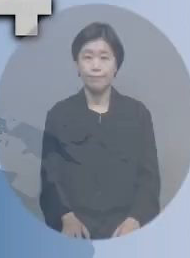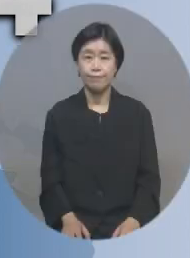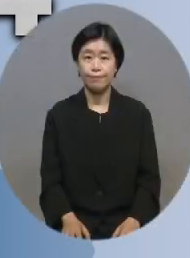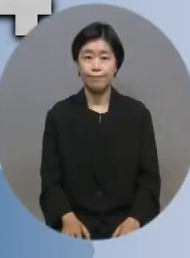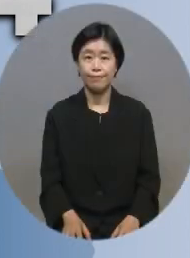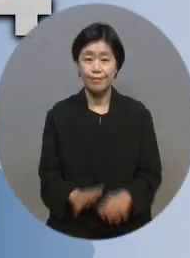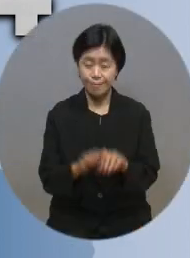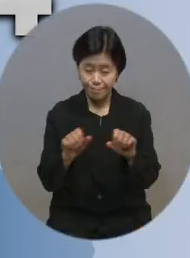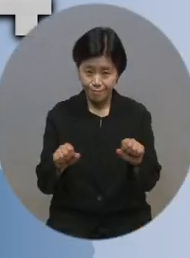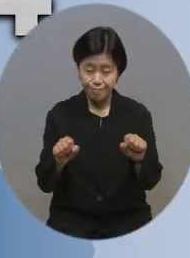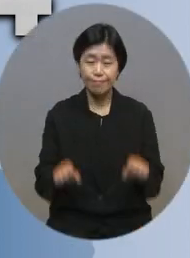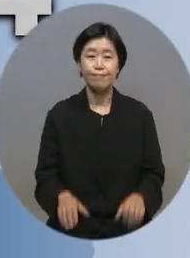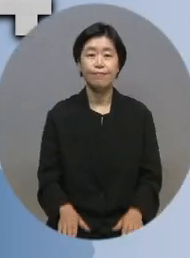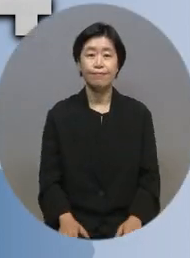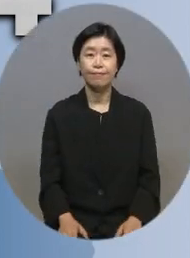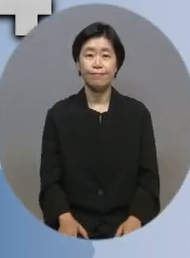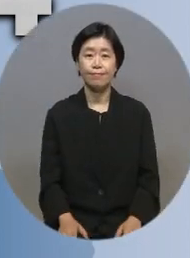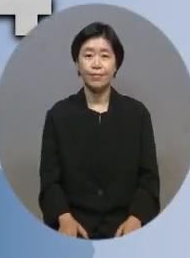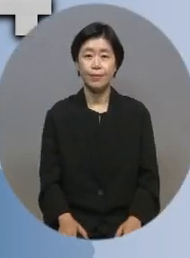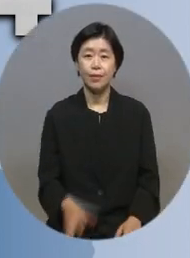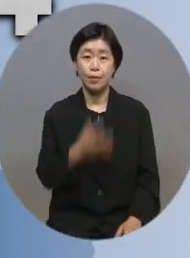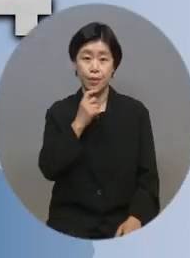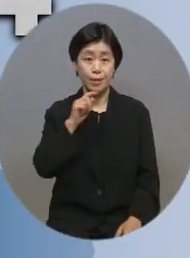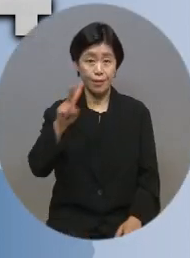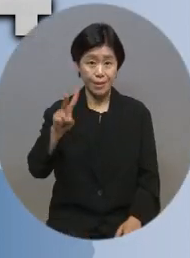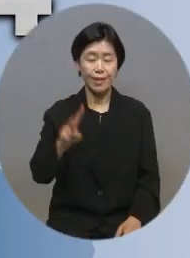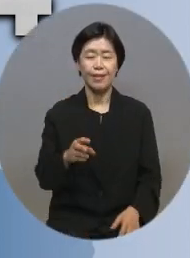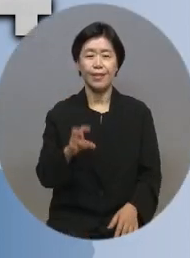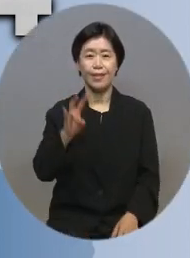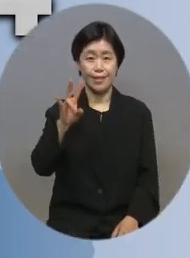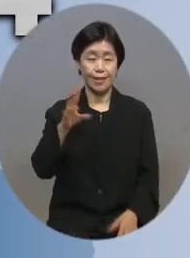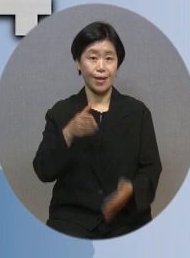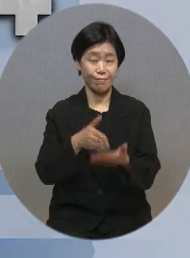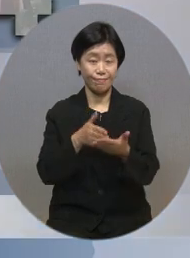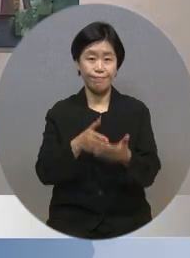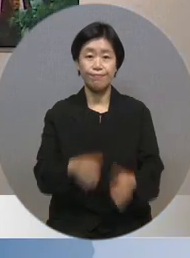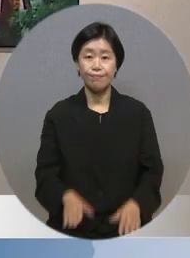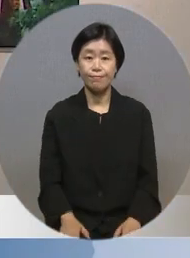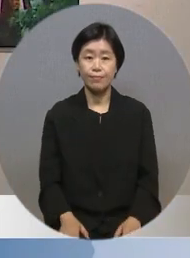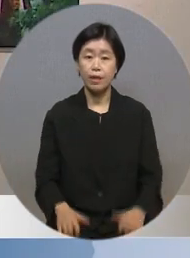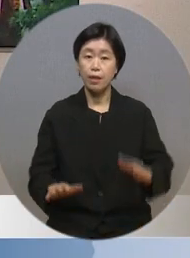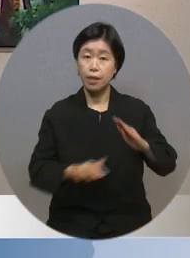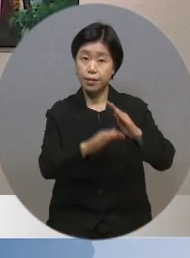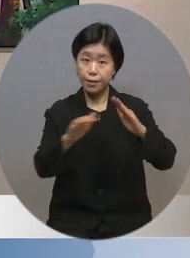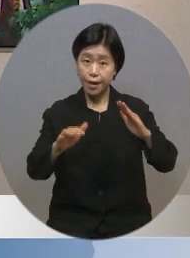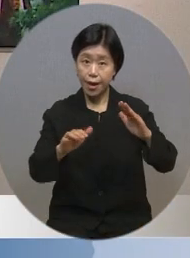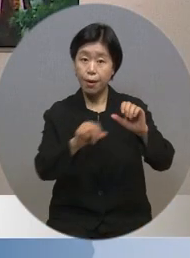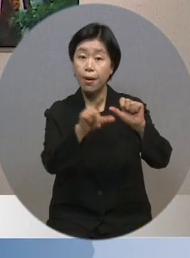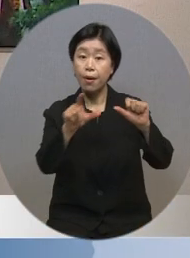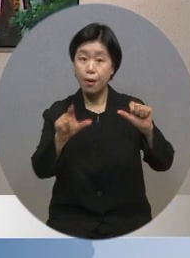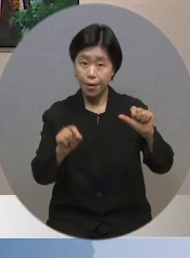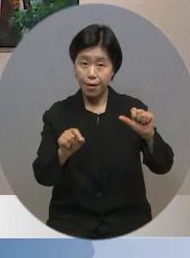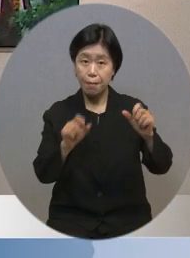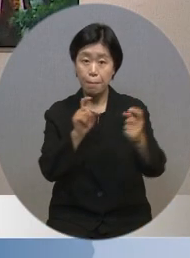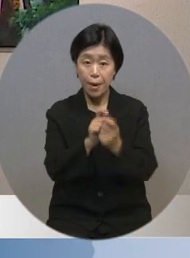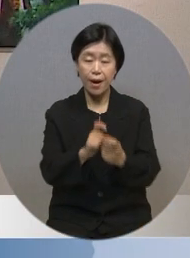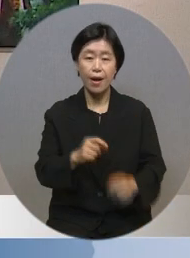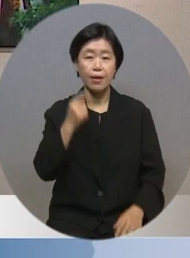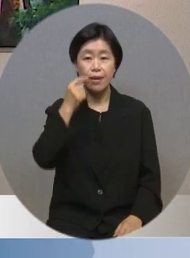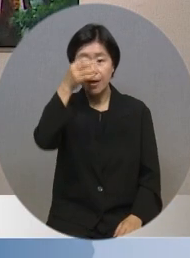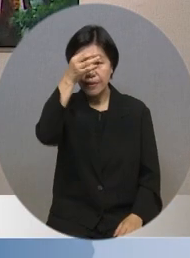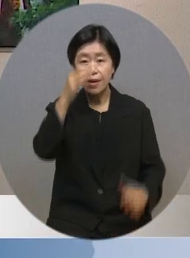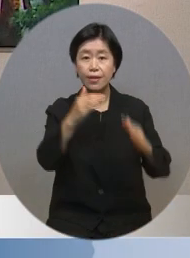시청자 여러분 안녕하십니까? WBC 복지TV 뉴스24입니다. 가정의 달을 맞아 예술의 전당